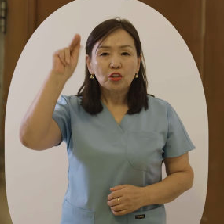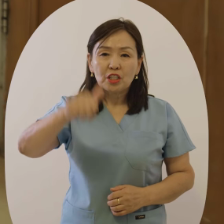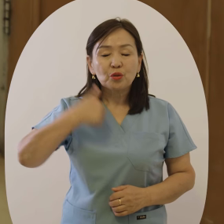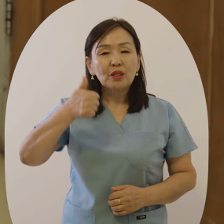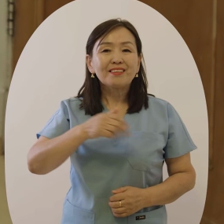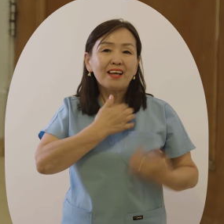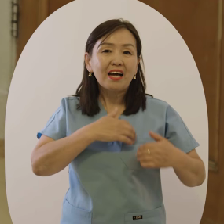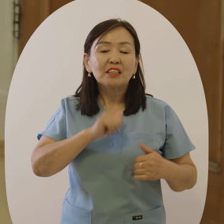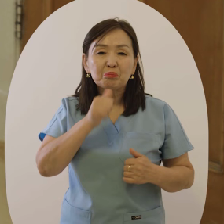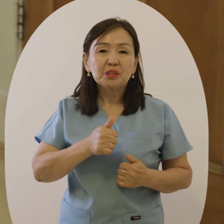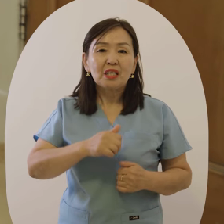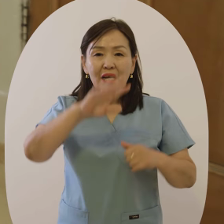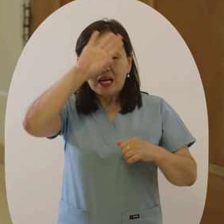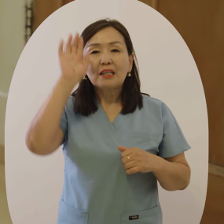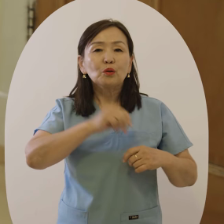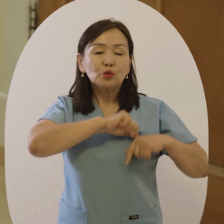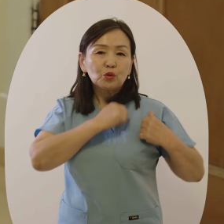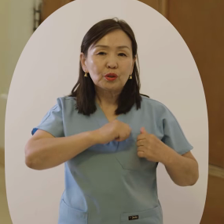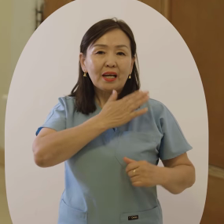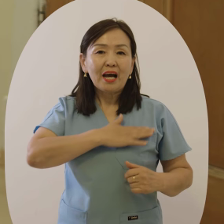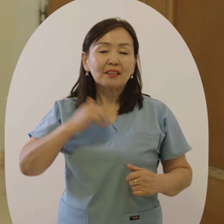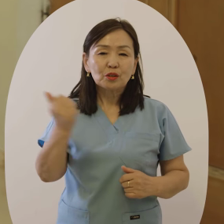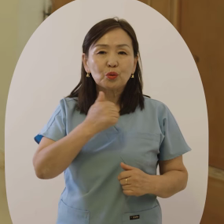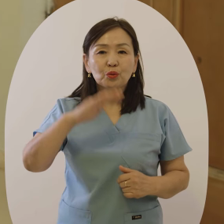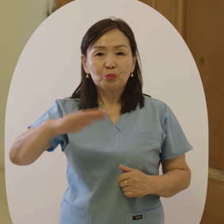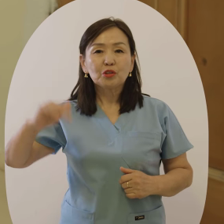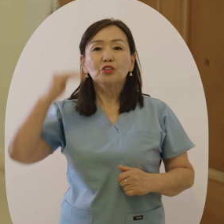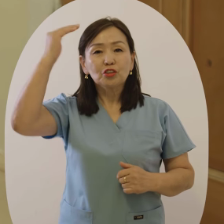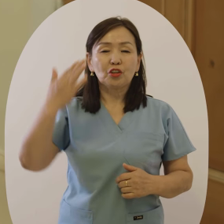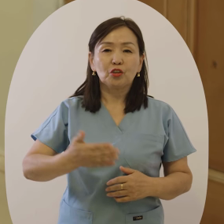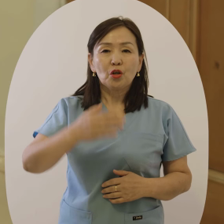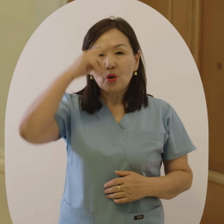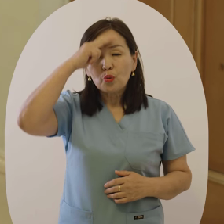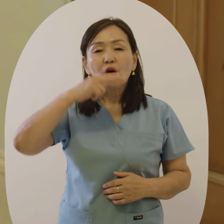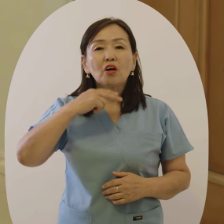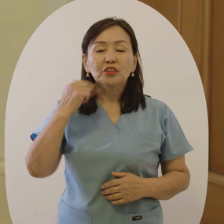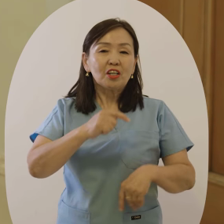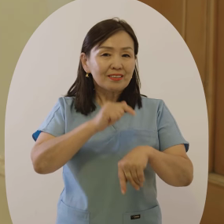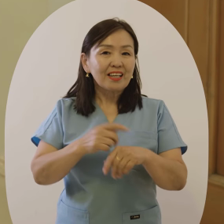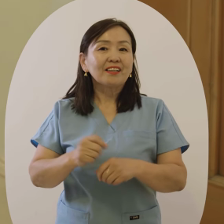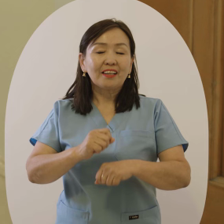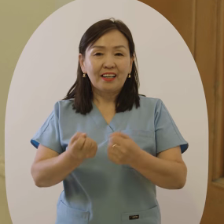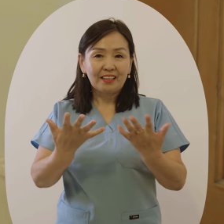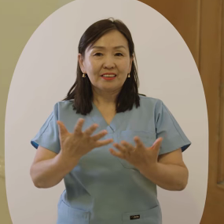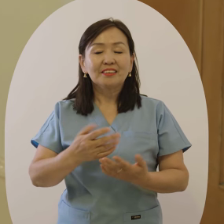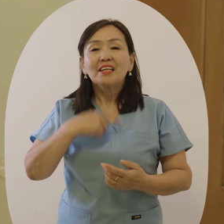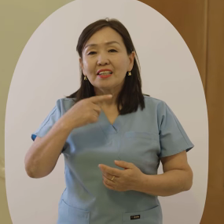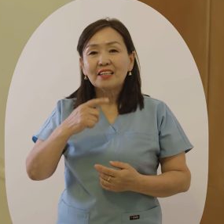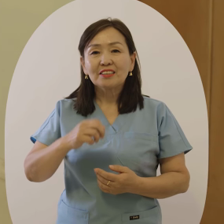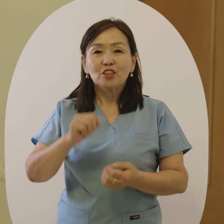Аав ээж нараа өөрсдийнхөө хүүхдүүдээ онц сурах гэж ярхаас илүү халуун зүрхтэй хайраар дүүрэн хүн болгож өсгөөрэй.